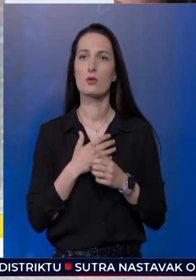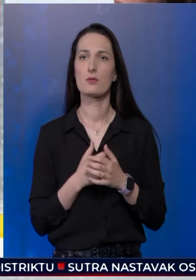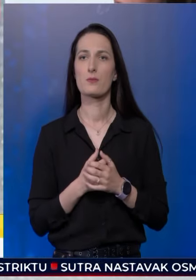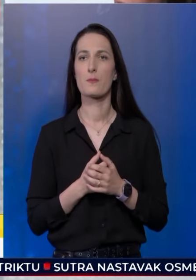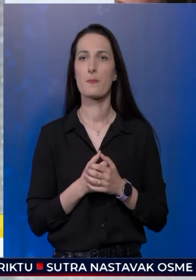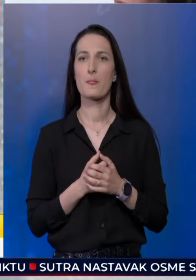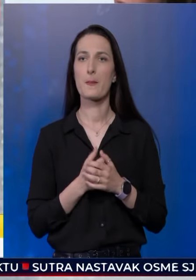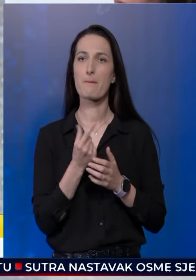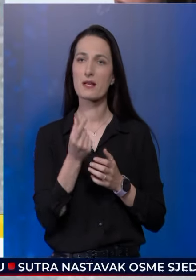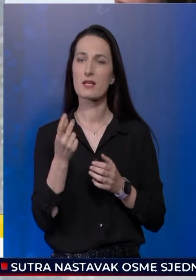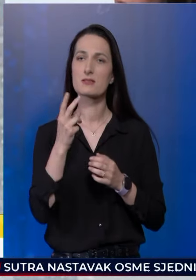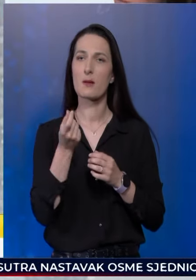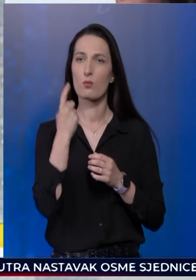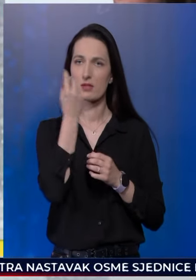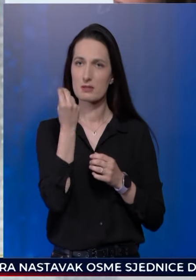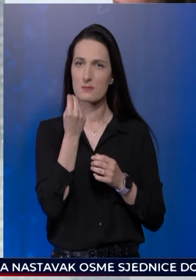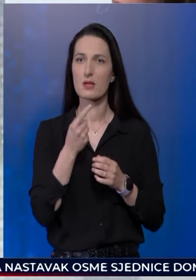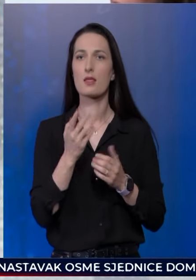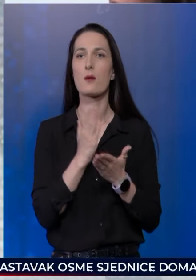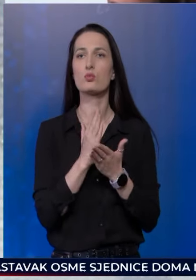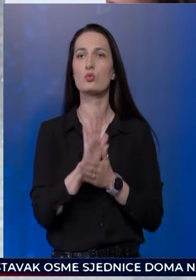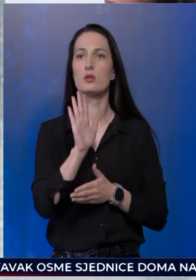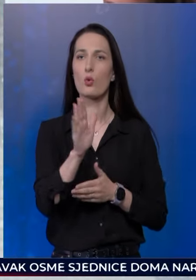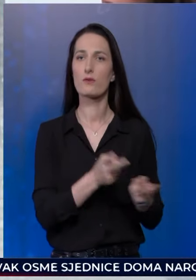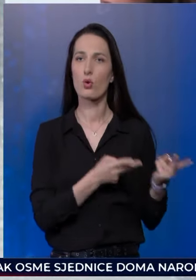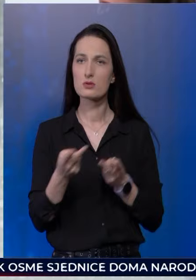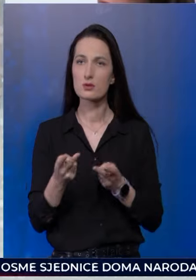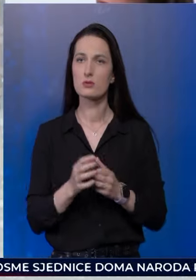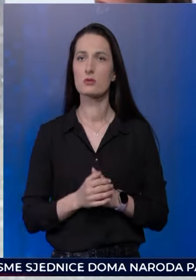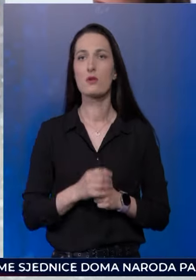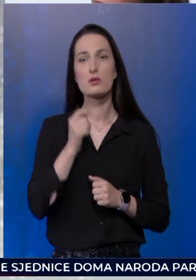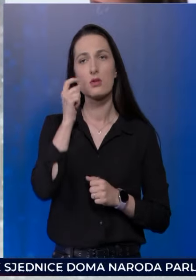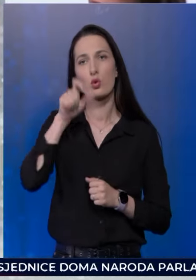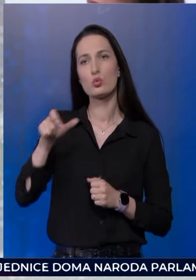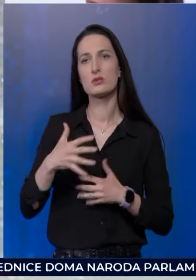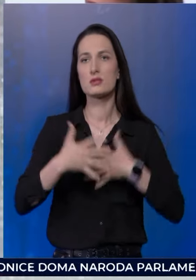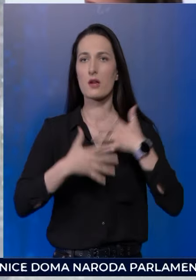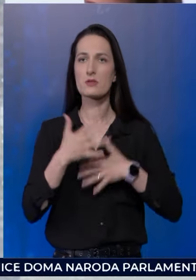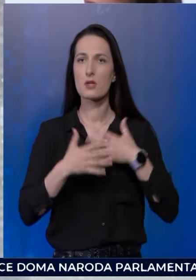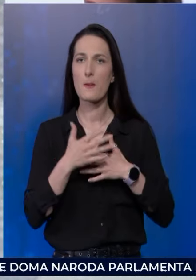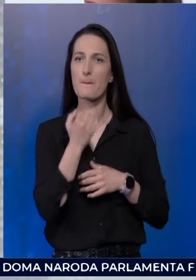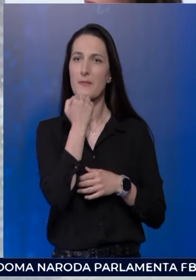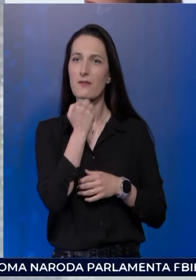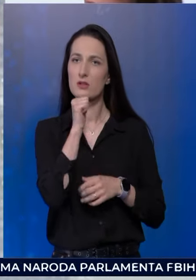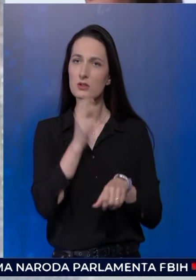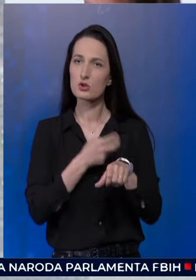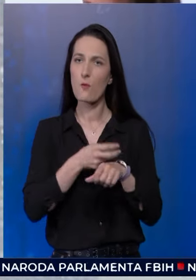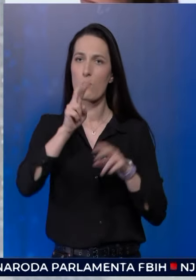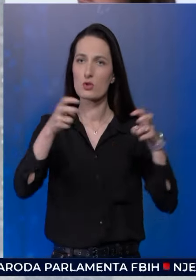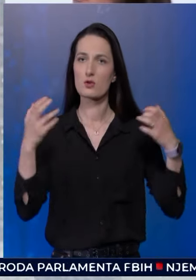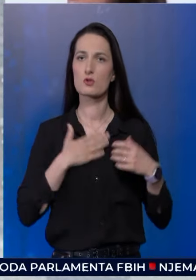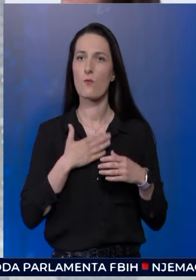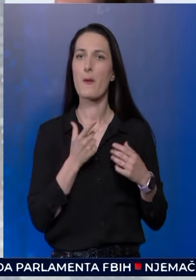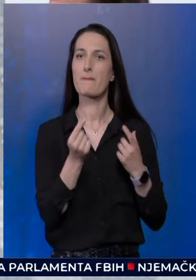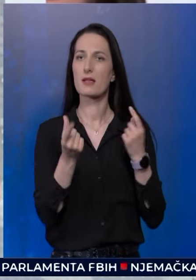partnere iz Republike Srpske da budu njihovi gosti. Ljudi iz televizija, privatnih, državnih, pozivaće svoje partnere